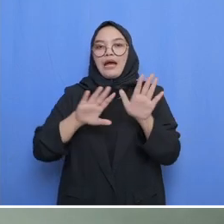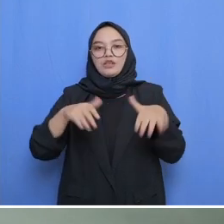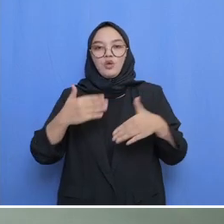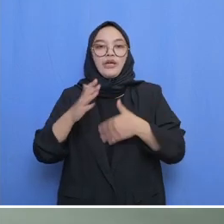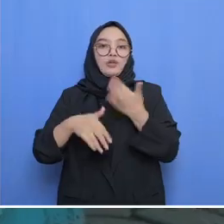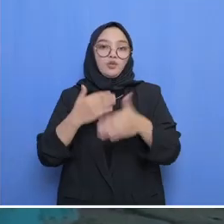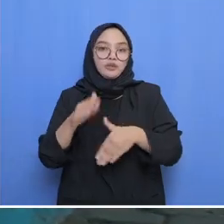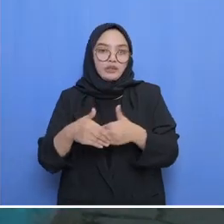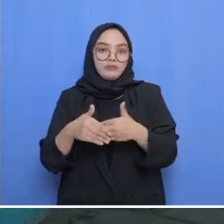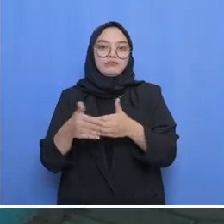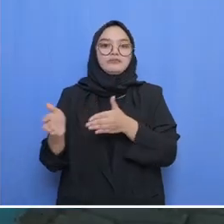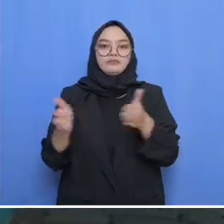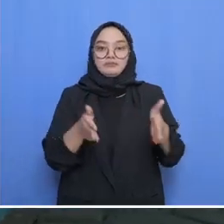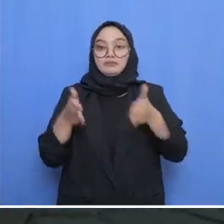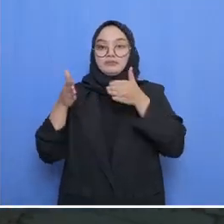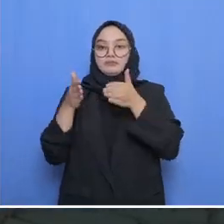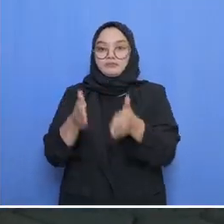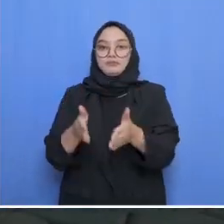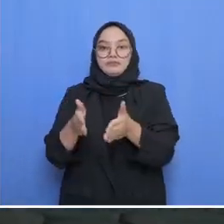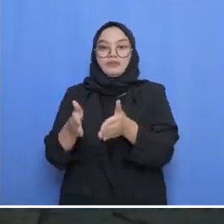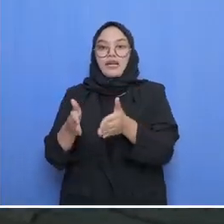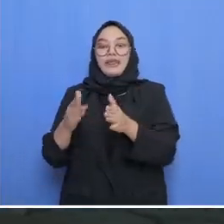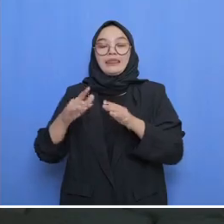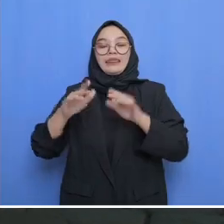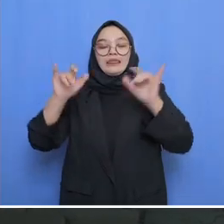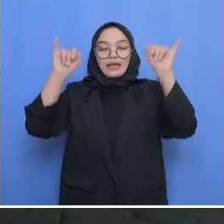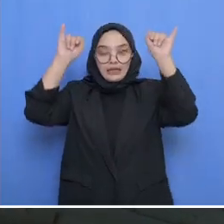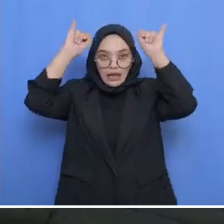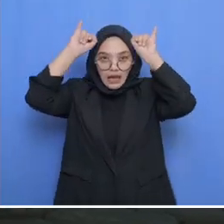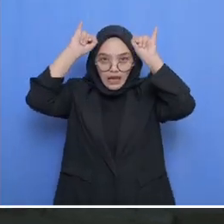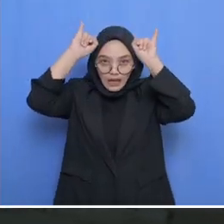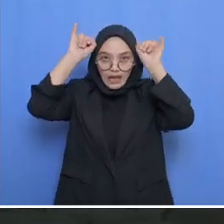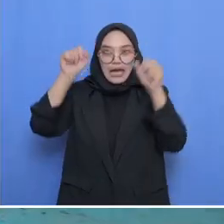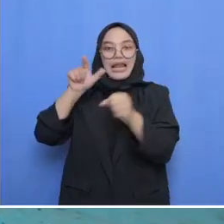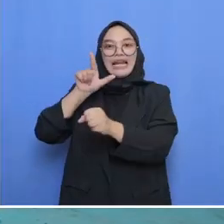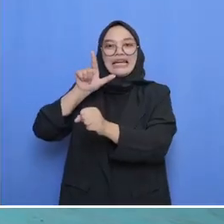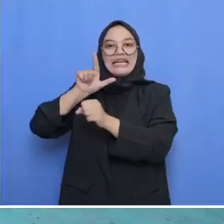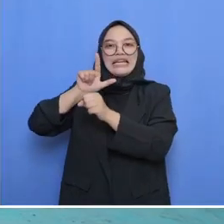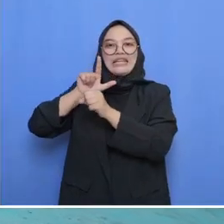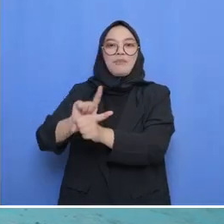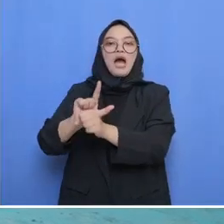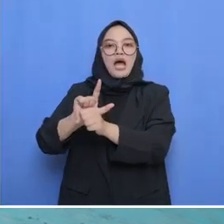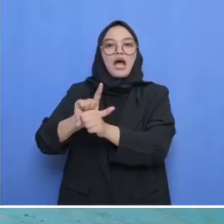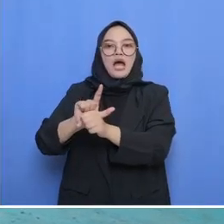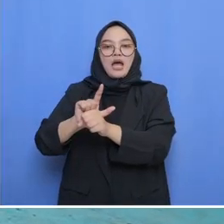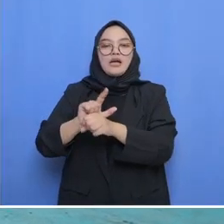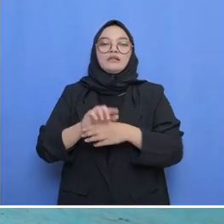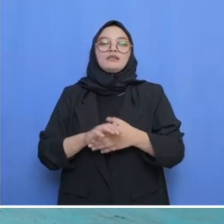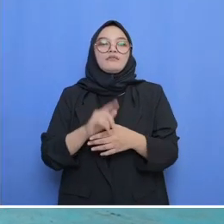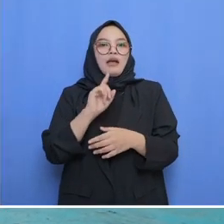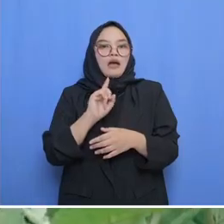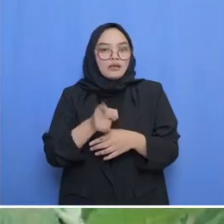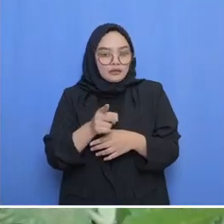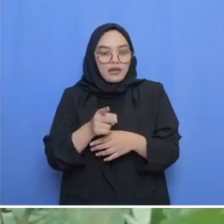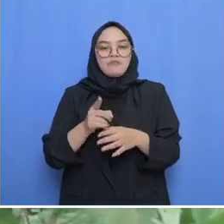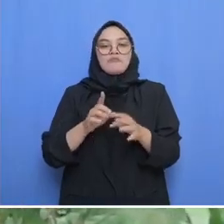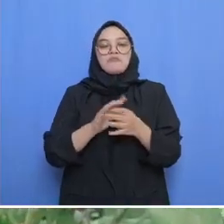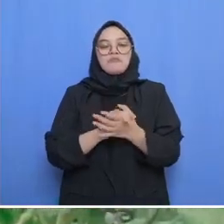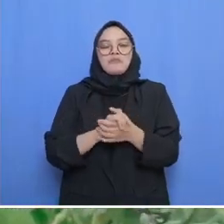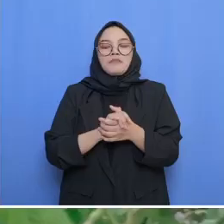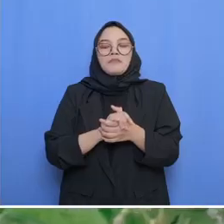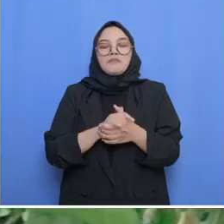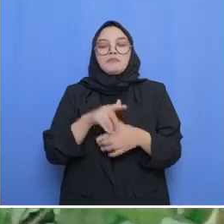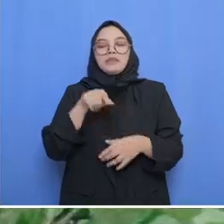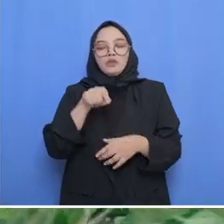semi-industri. Divisi pengolahan limbah ternak dilengkapi dengan sarana pengolahan limbah, lahan hijauan